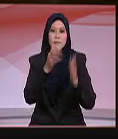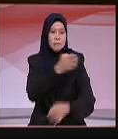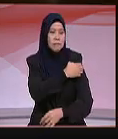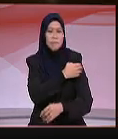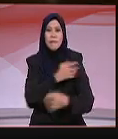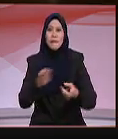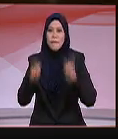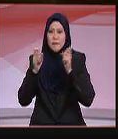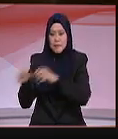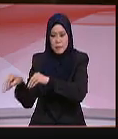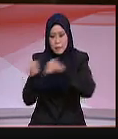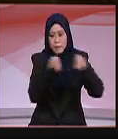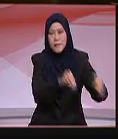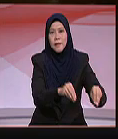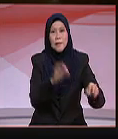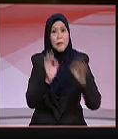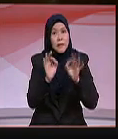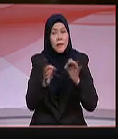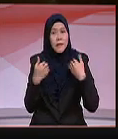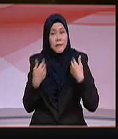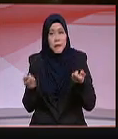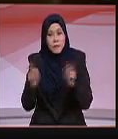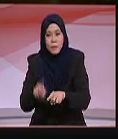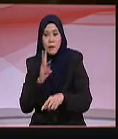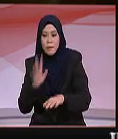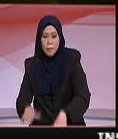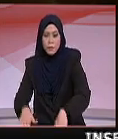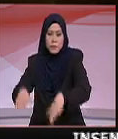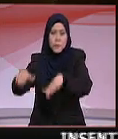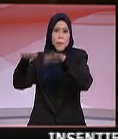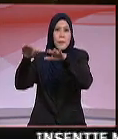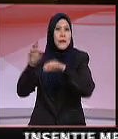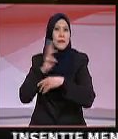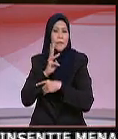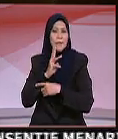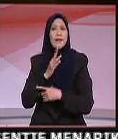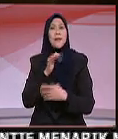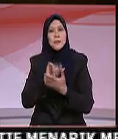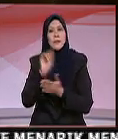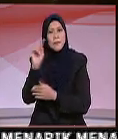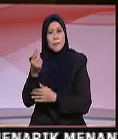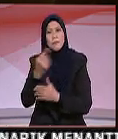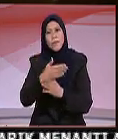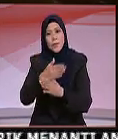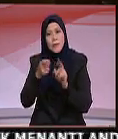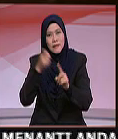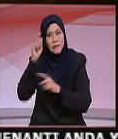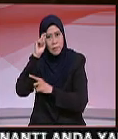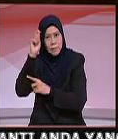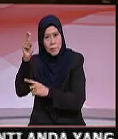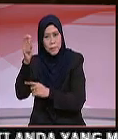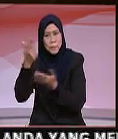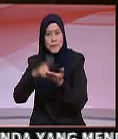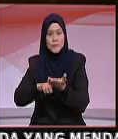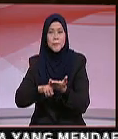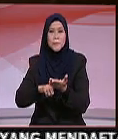segera berpindah jika berlaku kenaikan air yang tinggi pada malam ini. Jadi itu dapat saya kongsikan pada malam ini daripada Terengganu untuk laporan